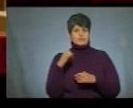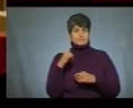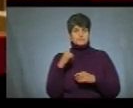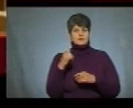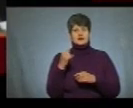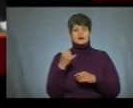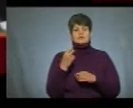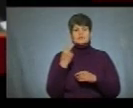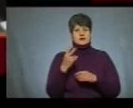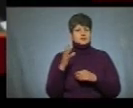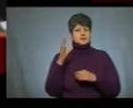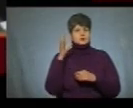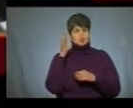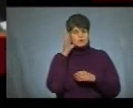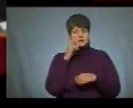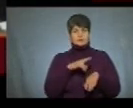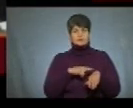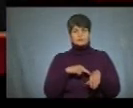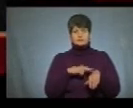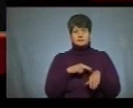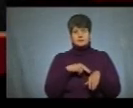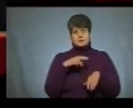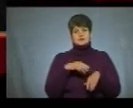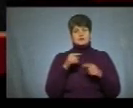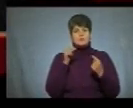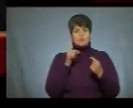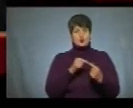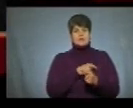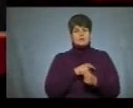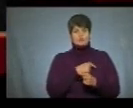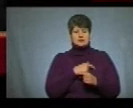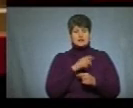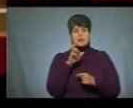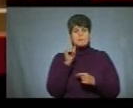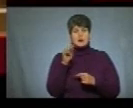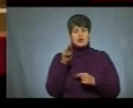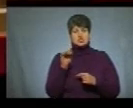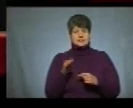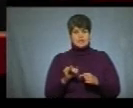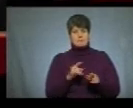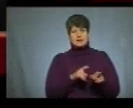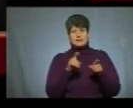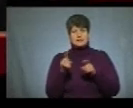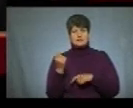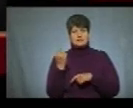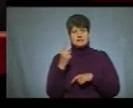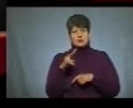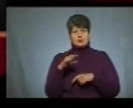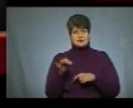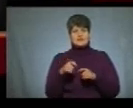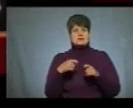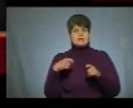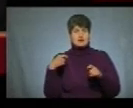слухання кримінальної справи патрульних проти депутата облради Олександра Башти перенесли на 11 лютого. Тільки затягується